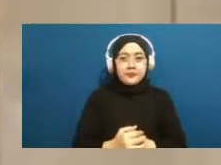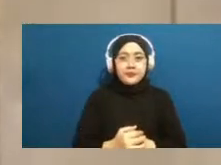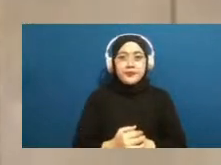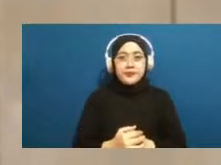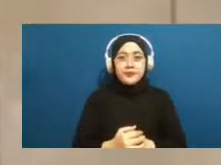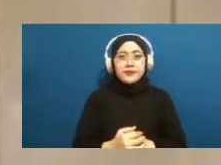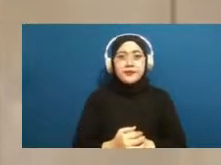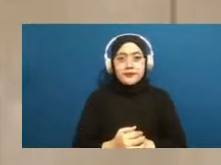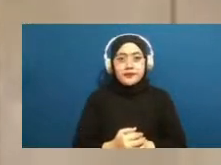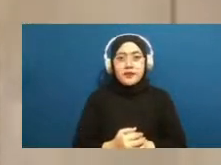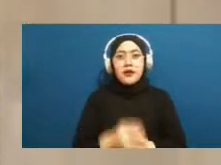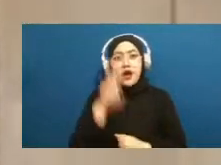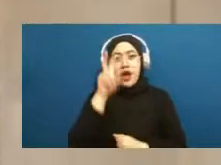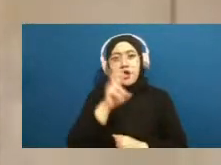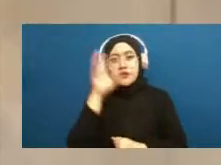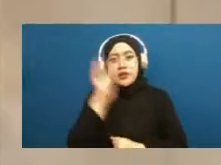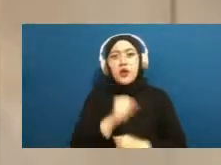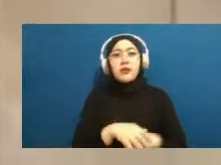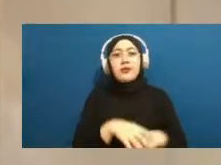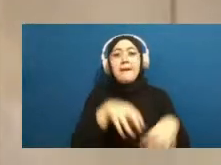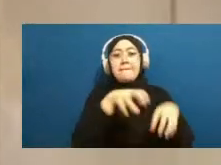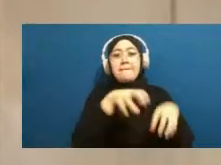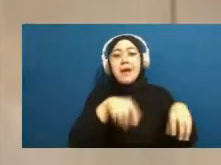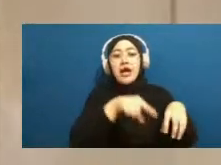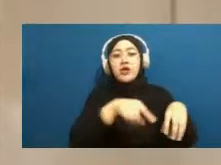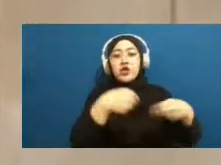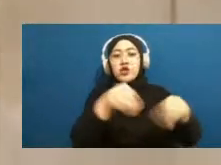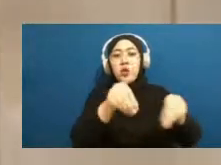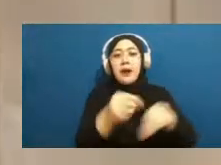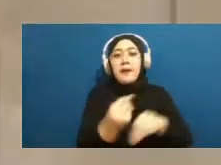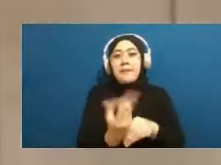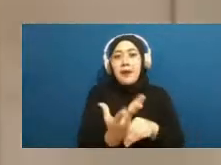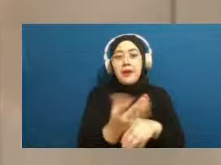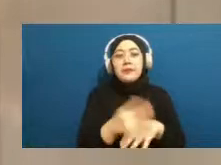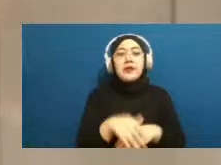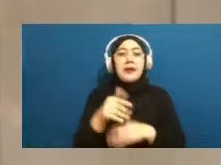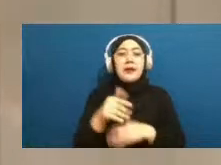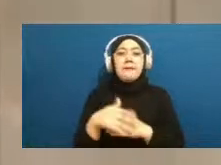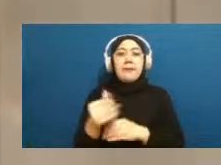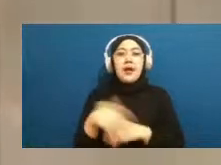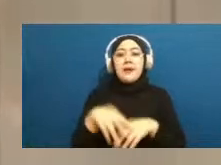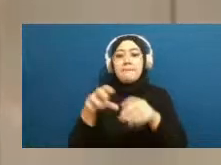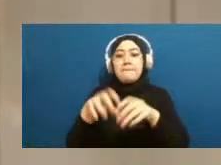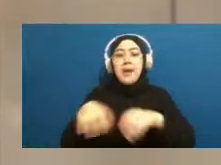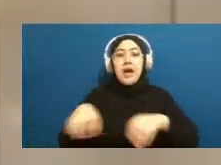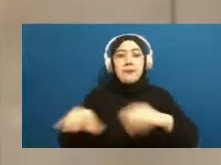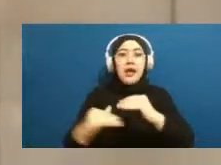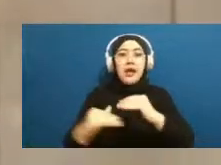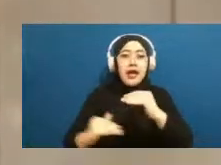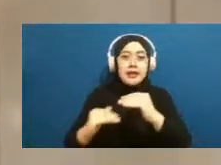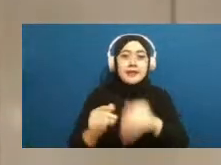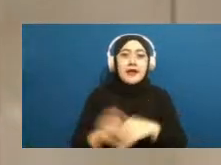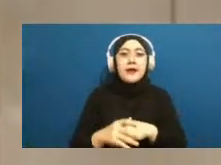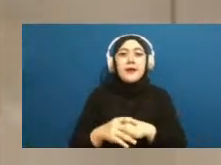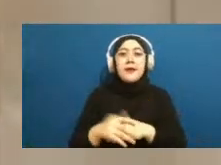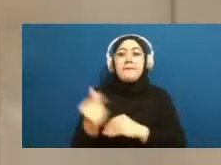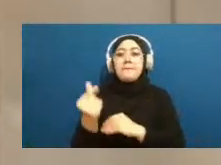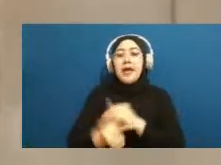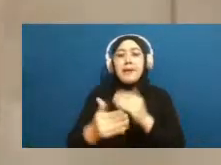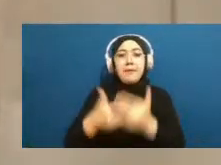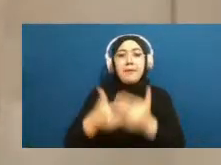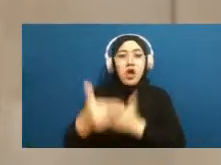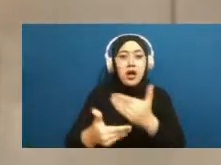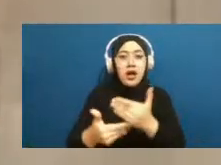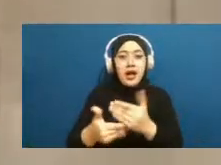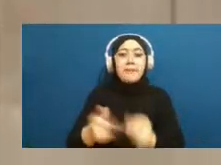dan kita bisa menentukan harga jualnya sekian, biaya produksi itu kan elemennya adalah bahan dasar, biaya pengolahan, biaya